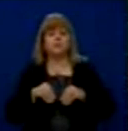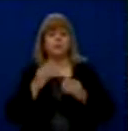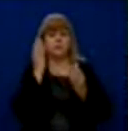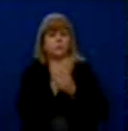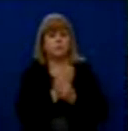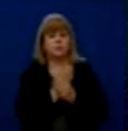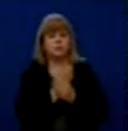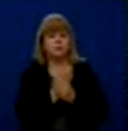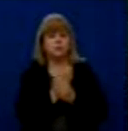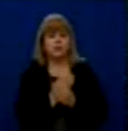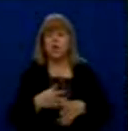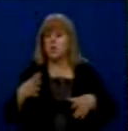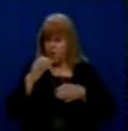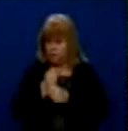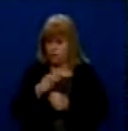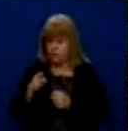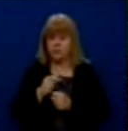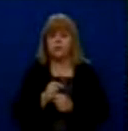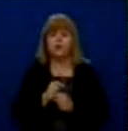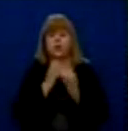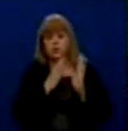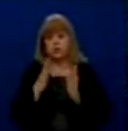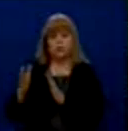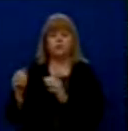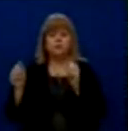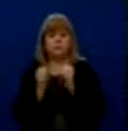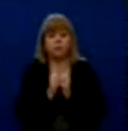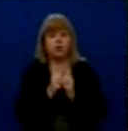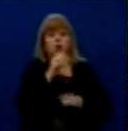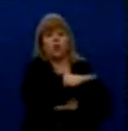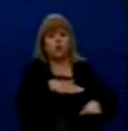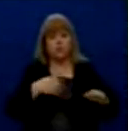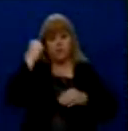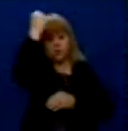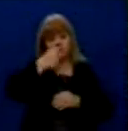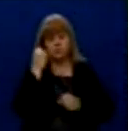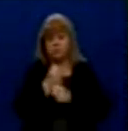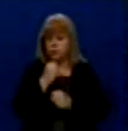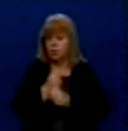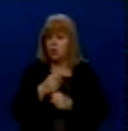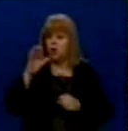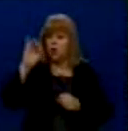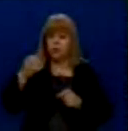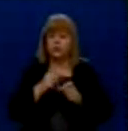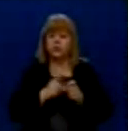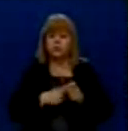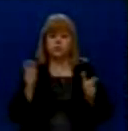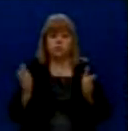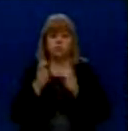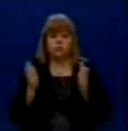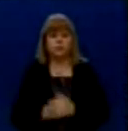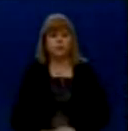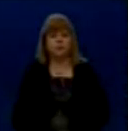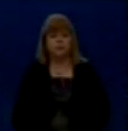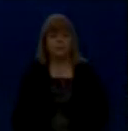deklarate. Dhe në fund, regullisht të vlerësoj bashkëpunimin ndërmjet Kuvendit Kosovës dhe shoqërisë civile.